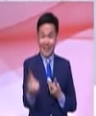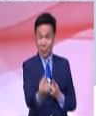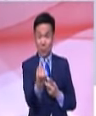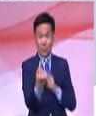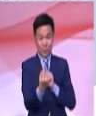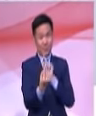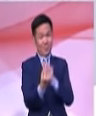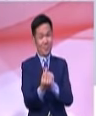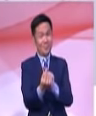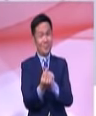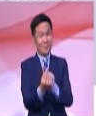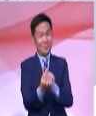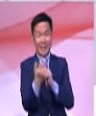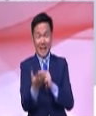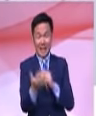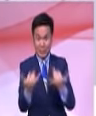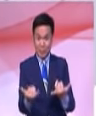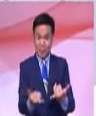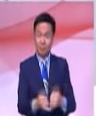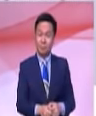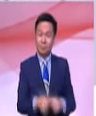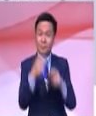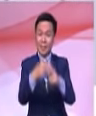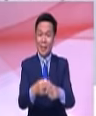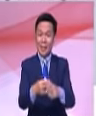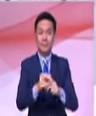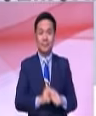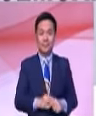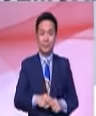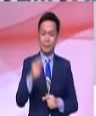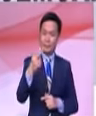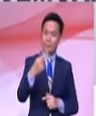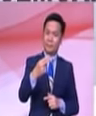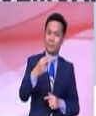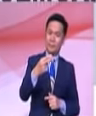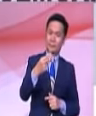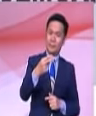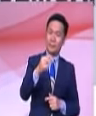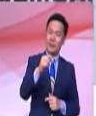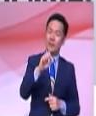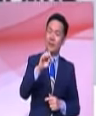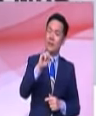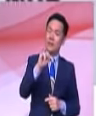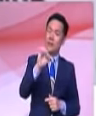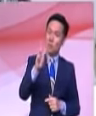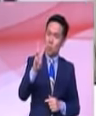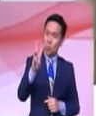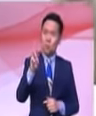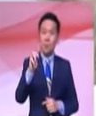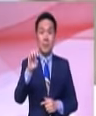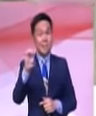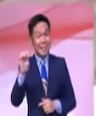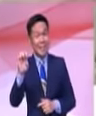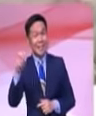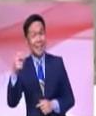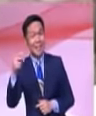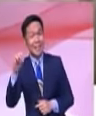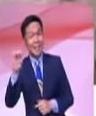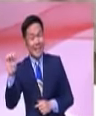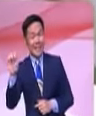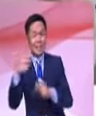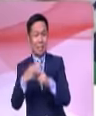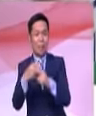lagi penerima pada hari ini, iaitu Hugh Ngee Hee. Baik, Mr. Hugh, apa perasaan Mr. Hugh